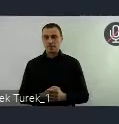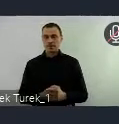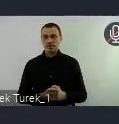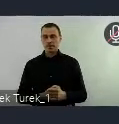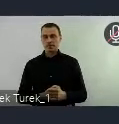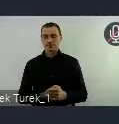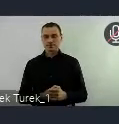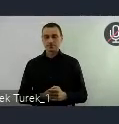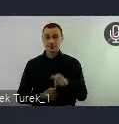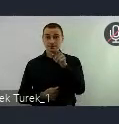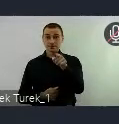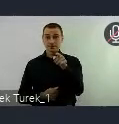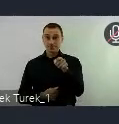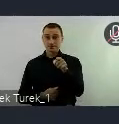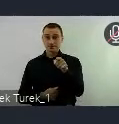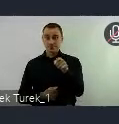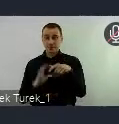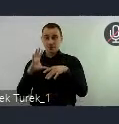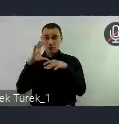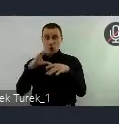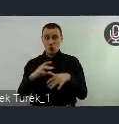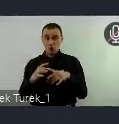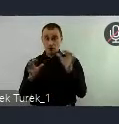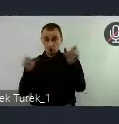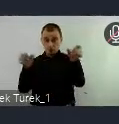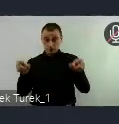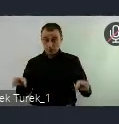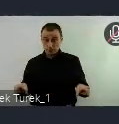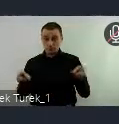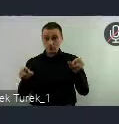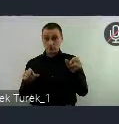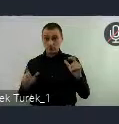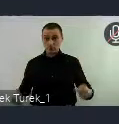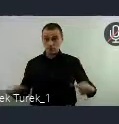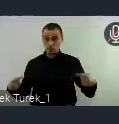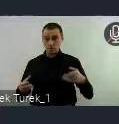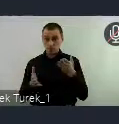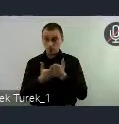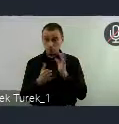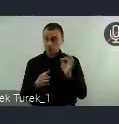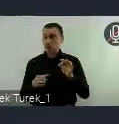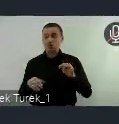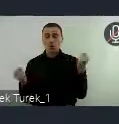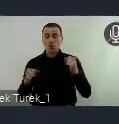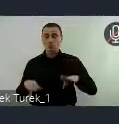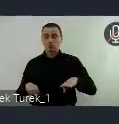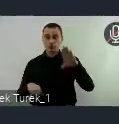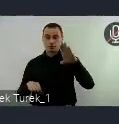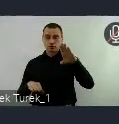tego rodzaju rozwiązania to nie są rozwiązania dla osób poruszających się na wózkach ponieważ kąt nachylenia jest śmiertelny